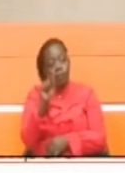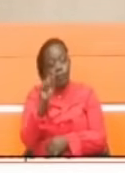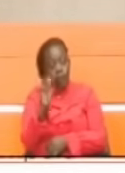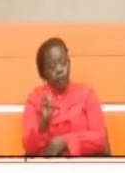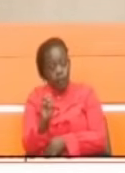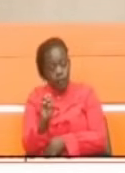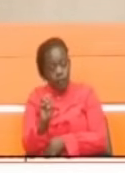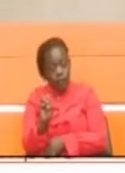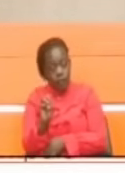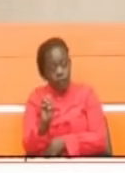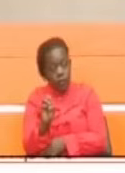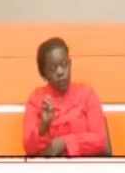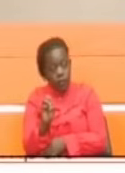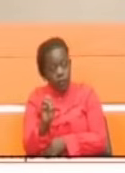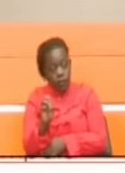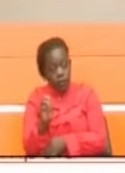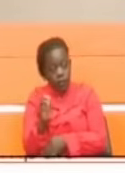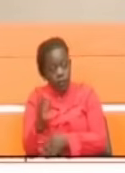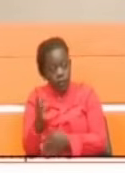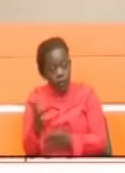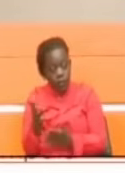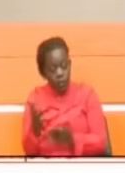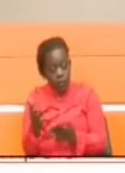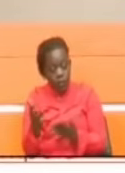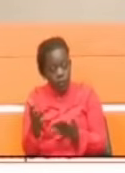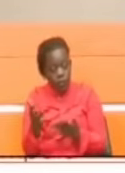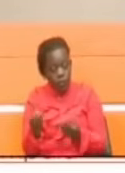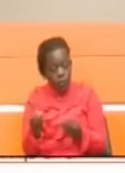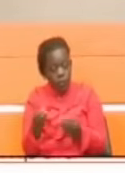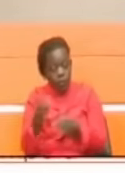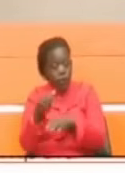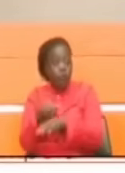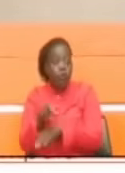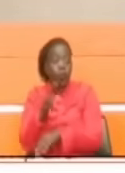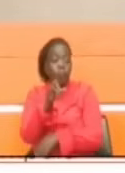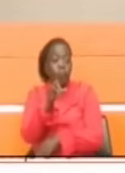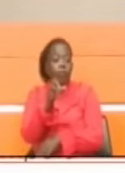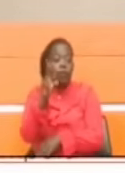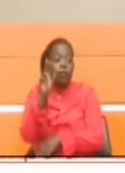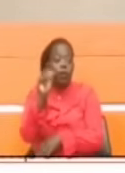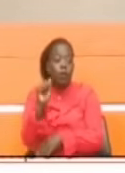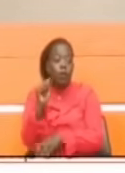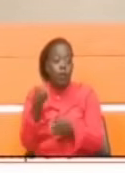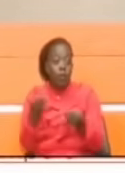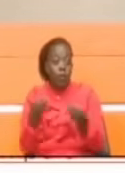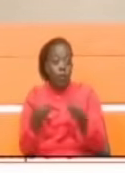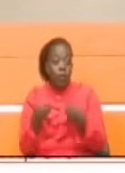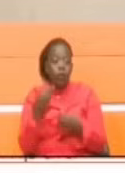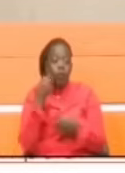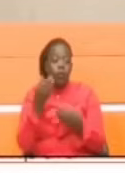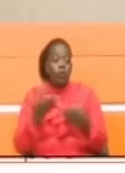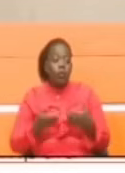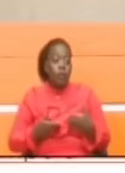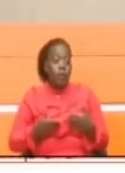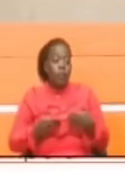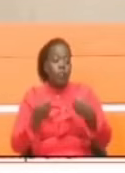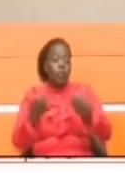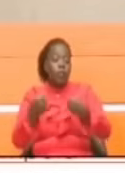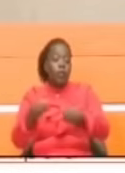number plates zino tugenda kugiweereza eri ku URA batuwe bani bananyini pichi